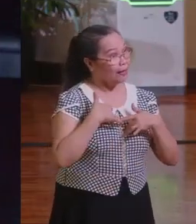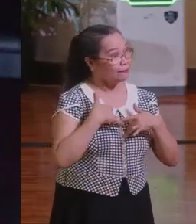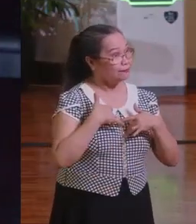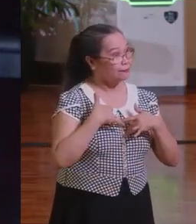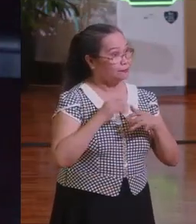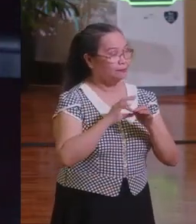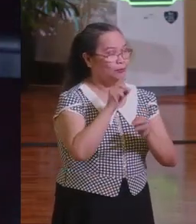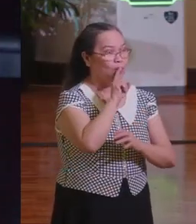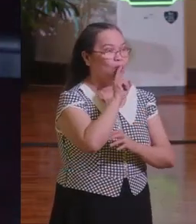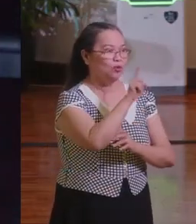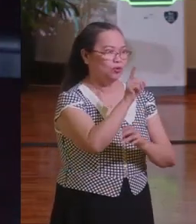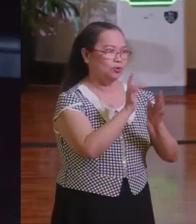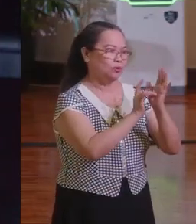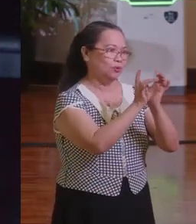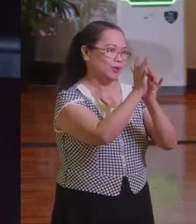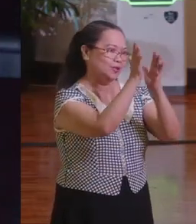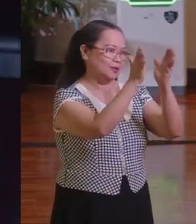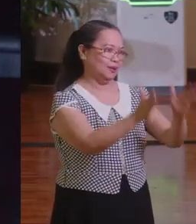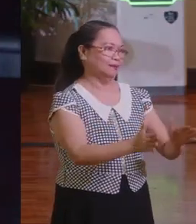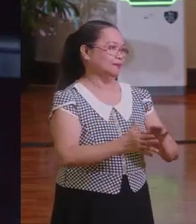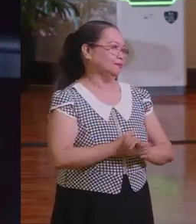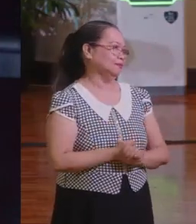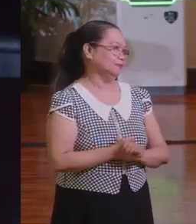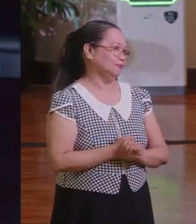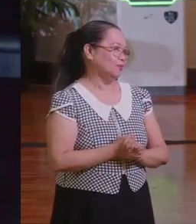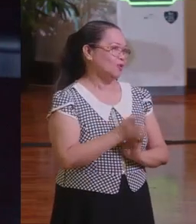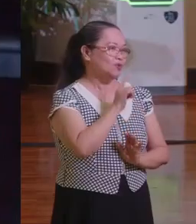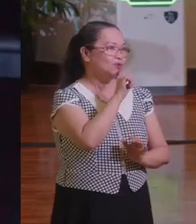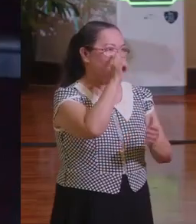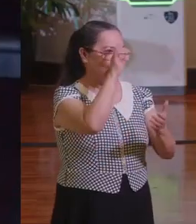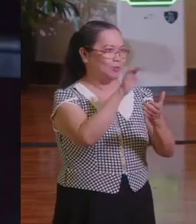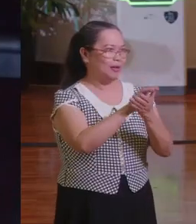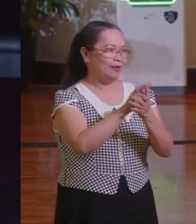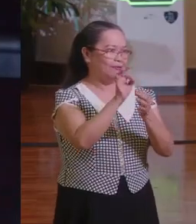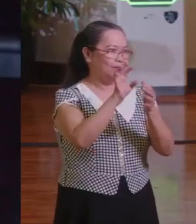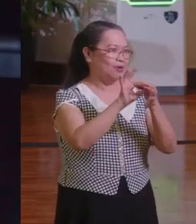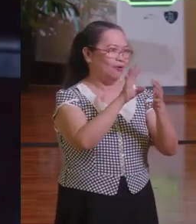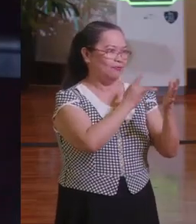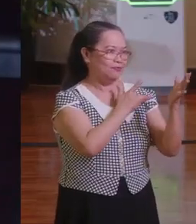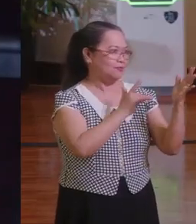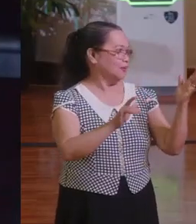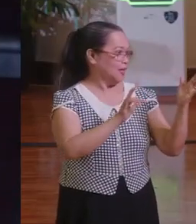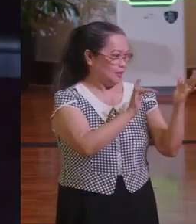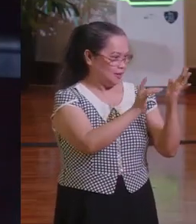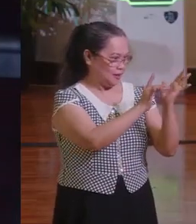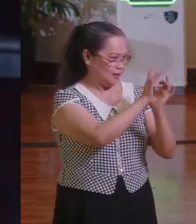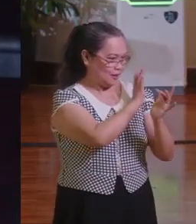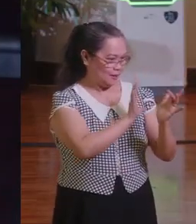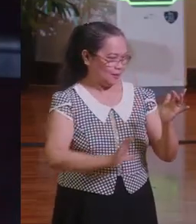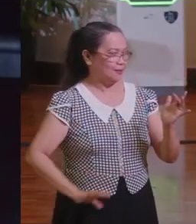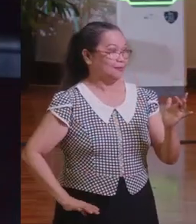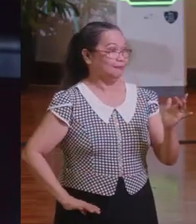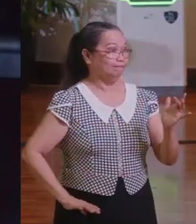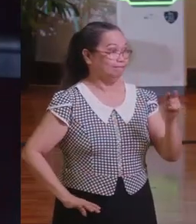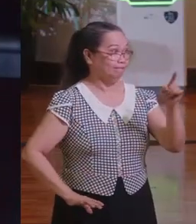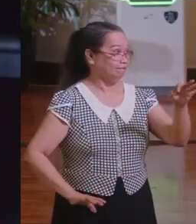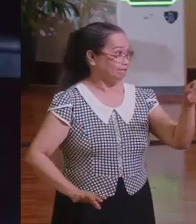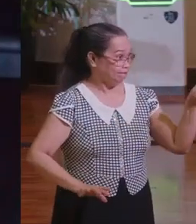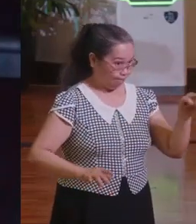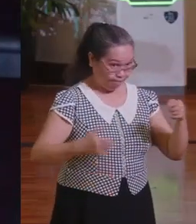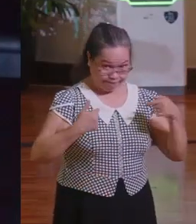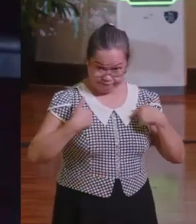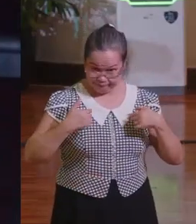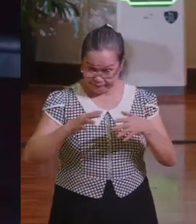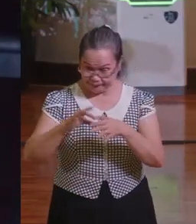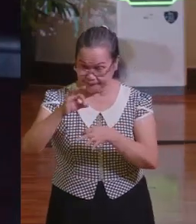mga tunay na mananampalataya kay Kristo Jesus. Kaya inulit niya, if we live by the Spirit, let